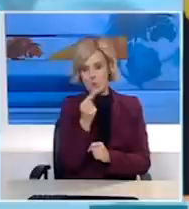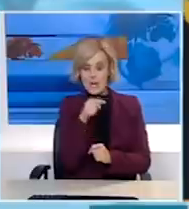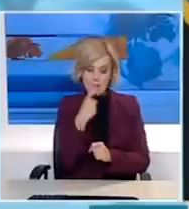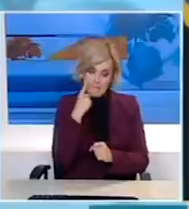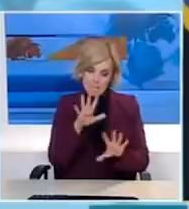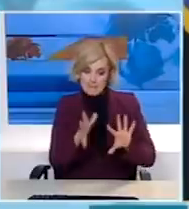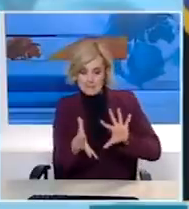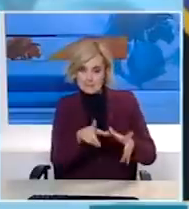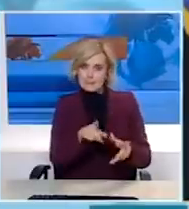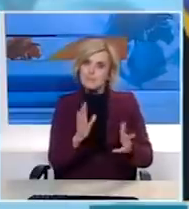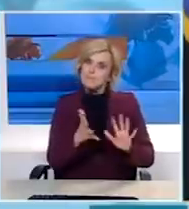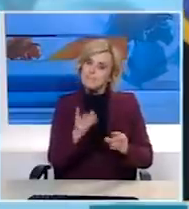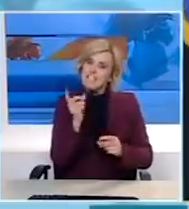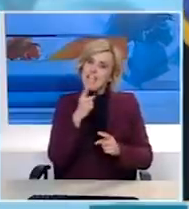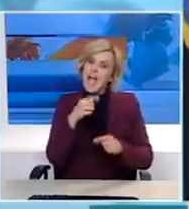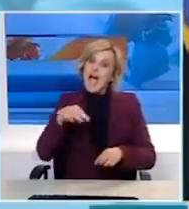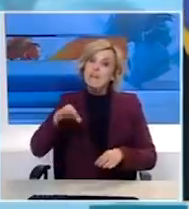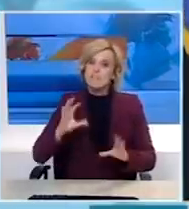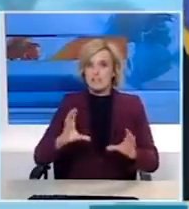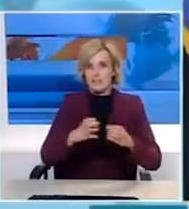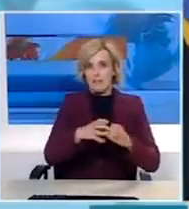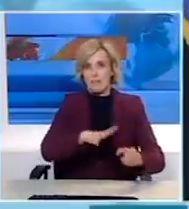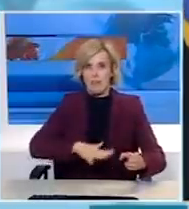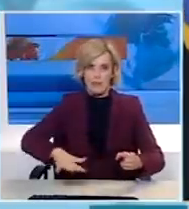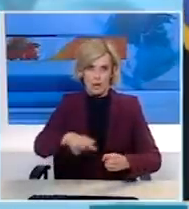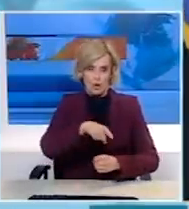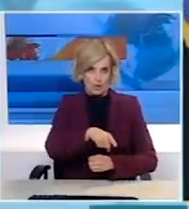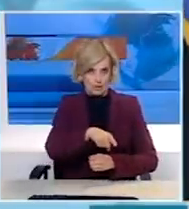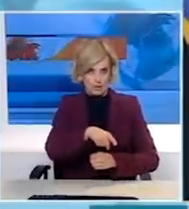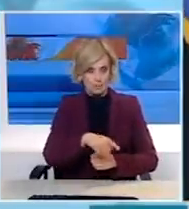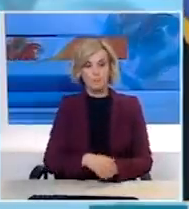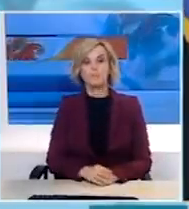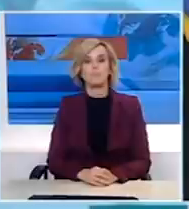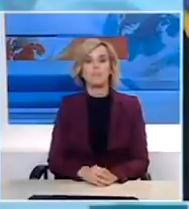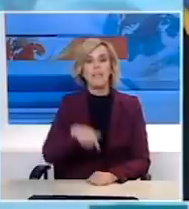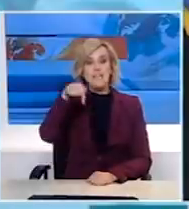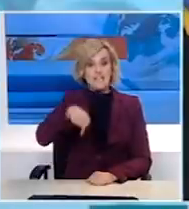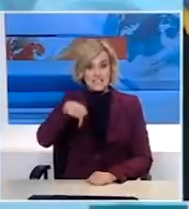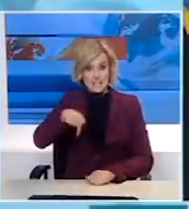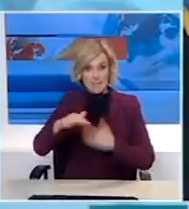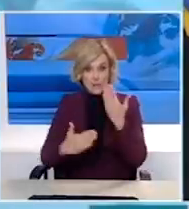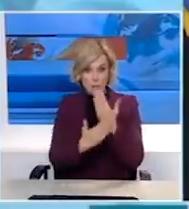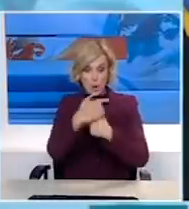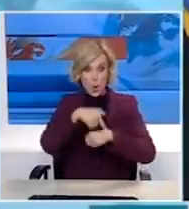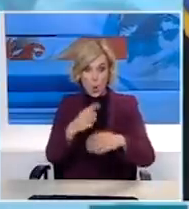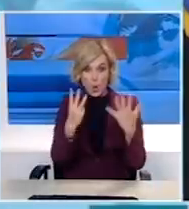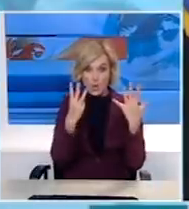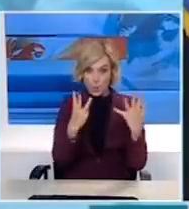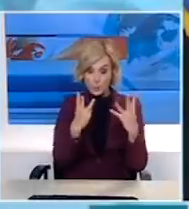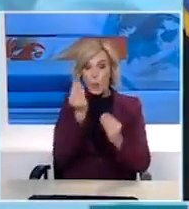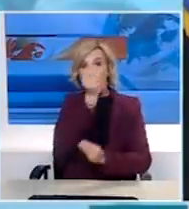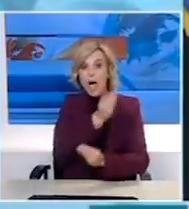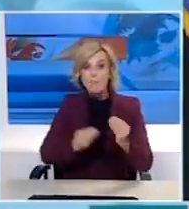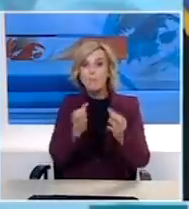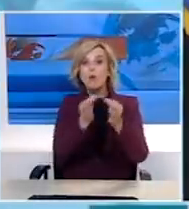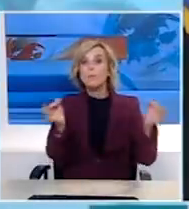ιδιαιτερότητες που παρουσιάζει η εν γέννη περιοχή. Επιπλέον, από σήμερα στις 8 το πρωί ισχύουν, όπως γνωρίζετε, πρόσθετα περιοριστικά